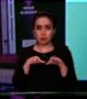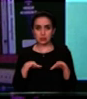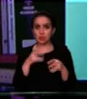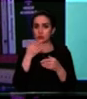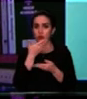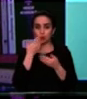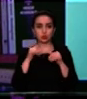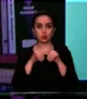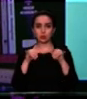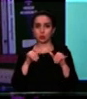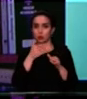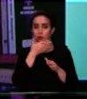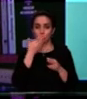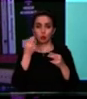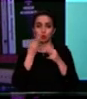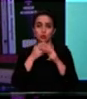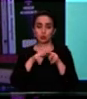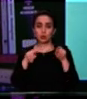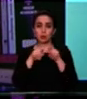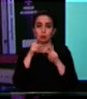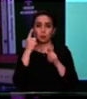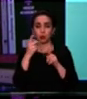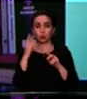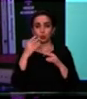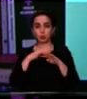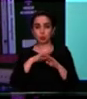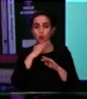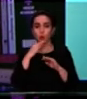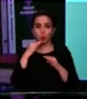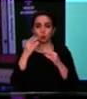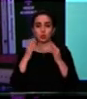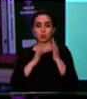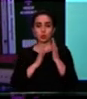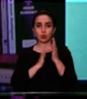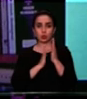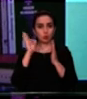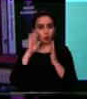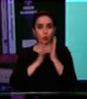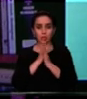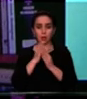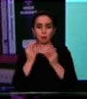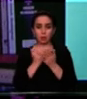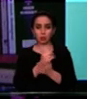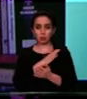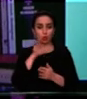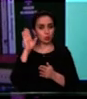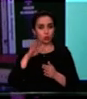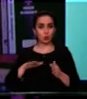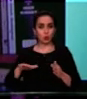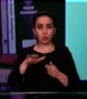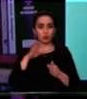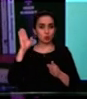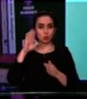sistemasi rivojlanmagan. Bir hujayrali suvutlardan esa ko'p hujayrali suvutlar paydo bo'lgan va suv havzalarida